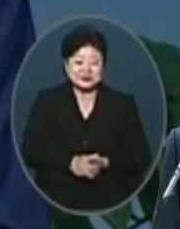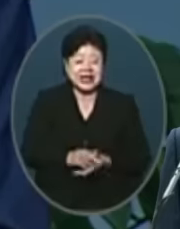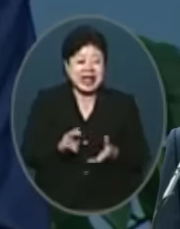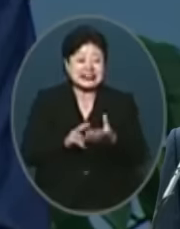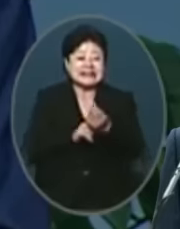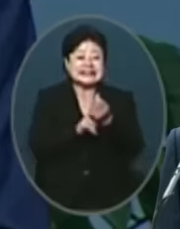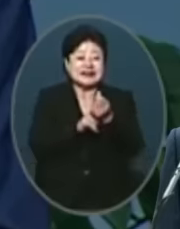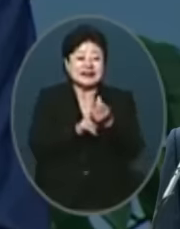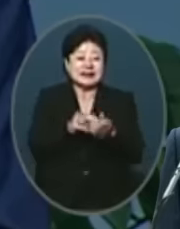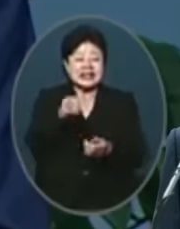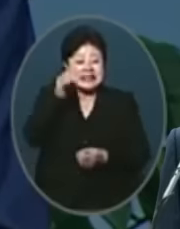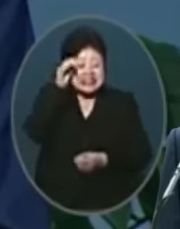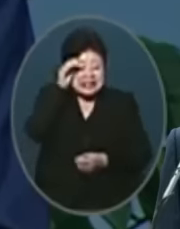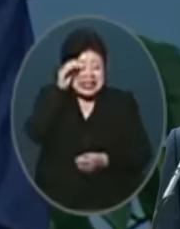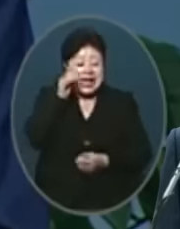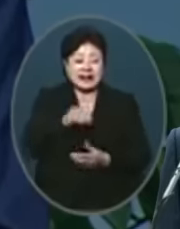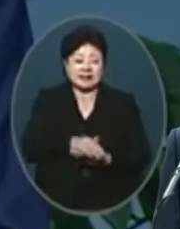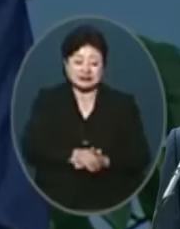기적을 기대하라고